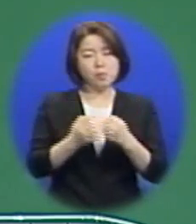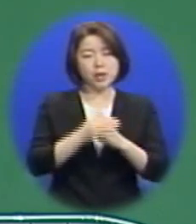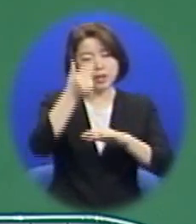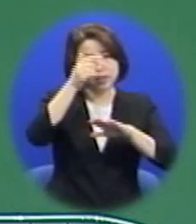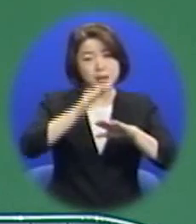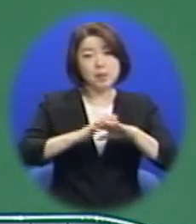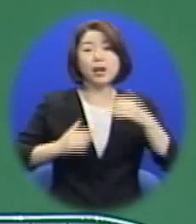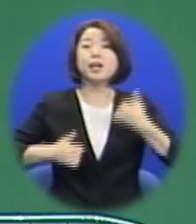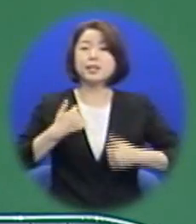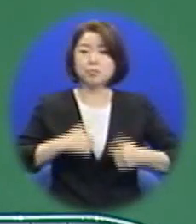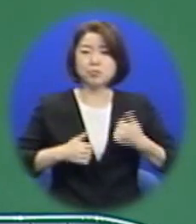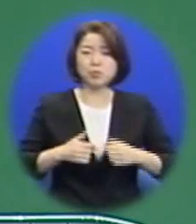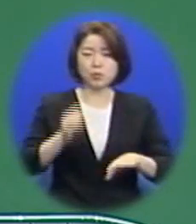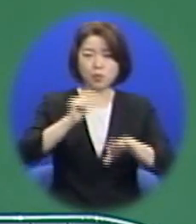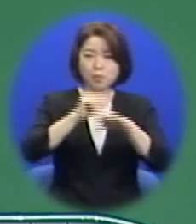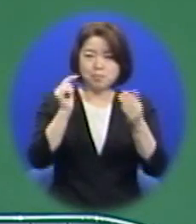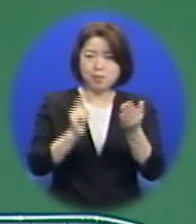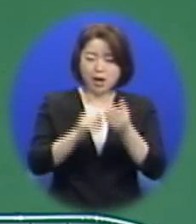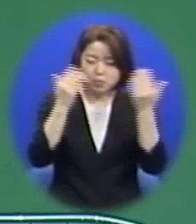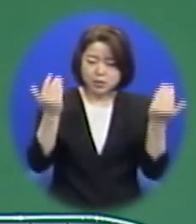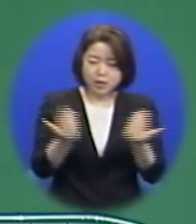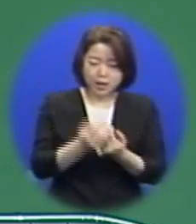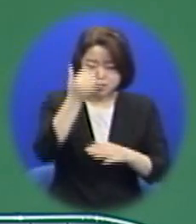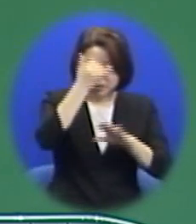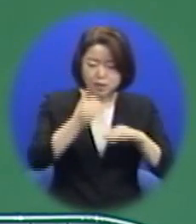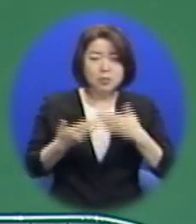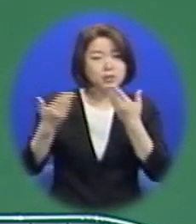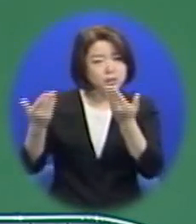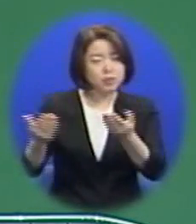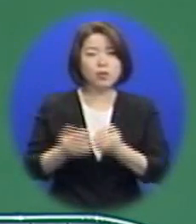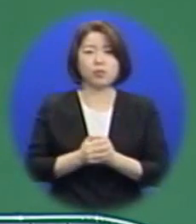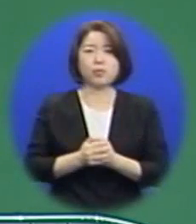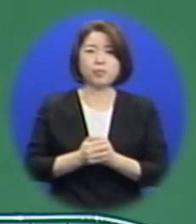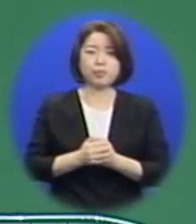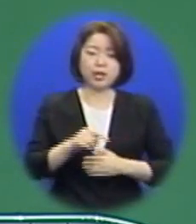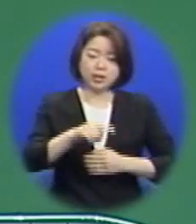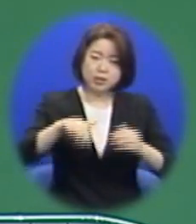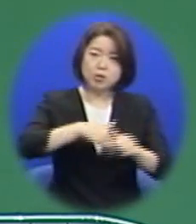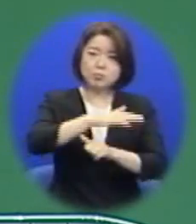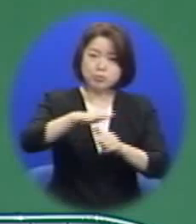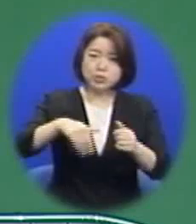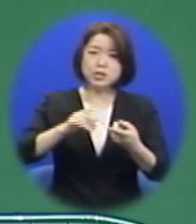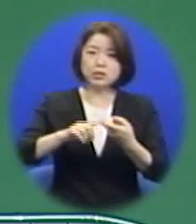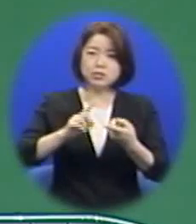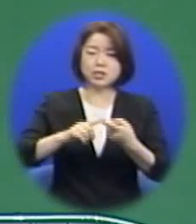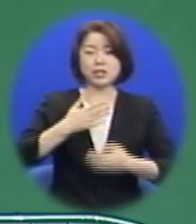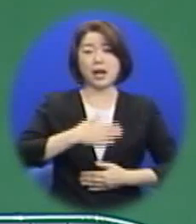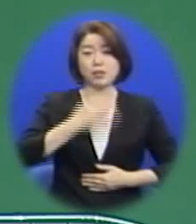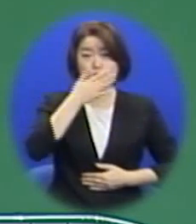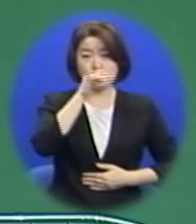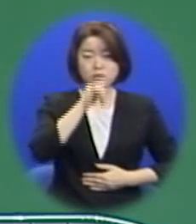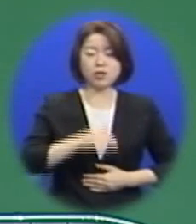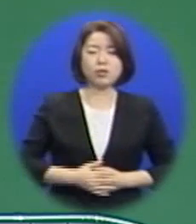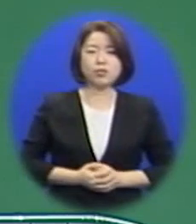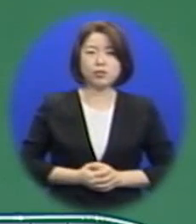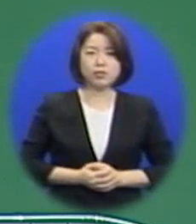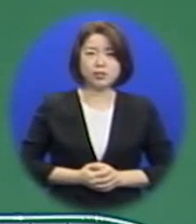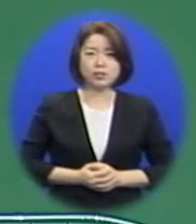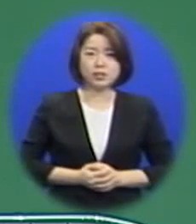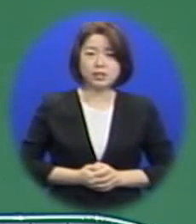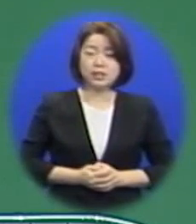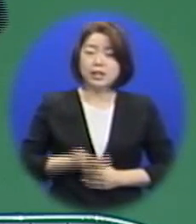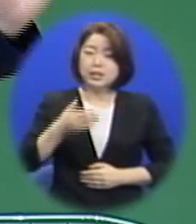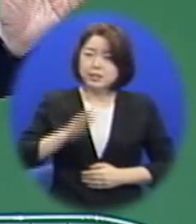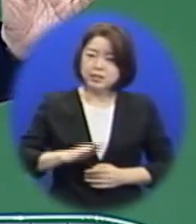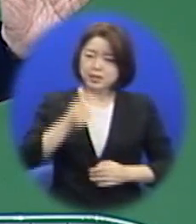기쁨이었고 그리고 마음을 다하여 예배했고 그런 분위기였는지를 알 수가 있어요.